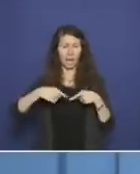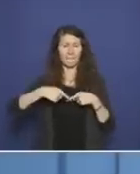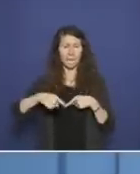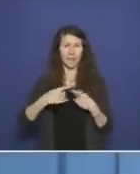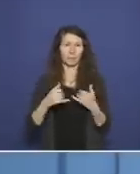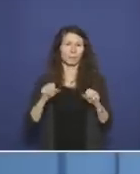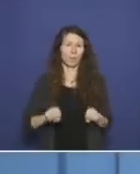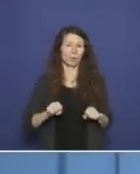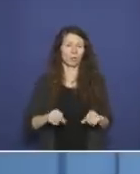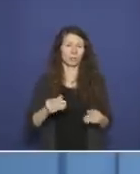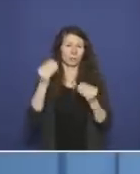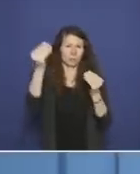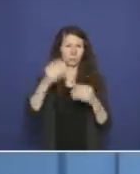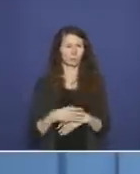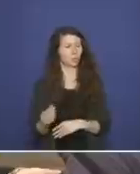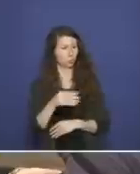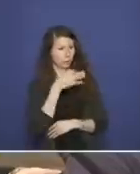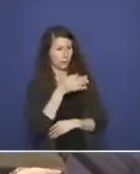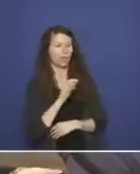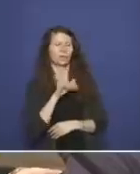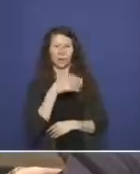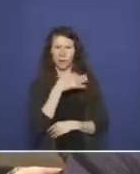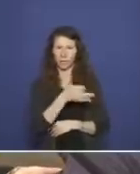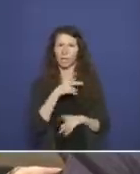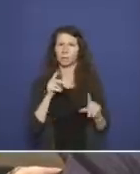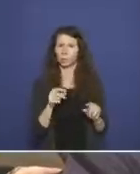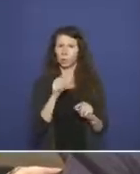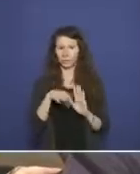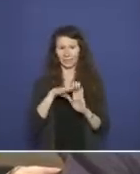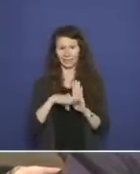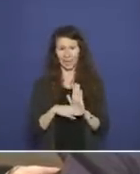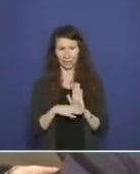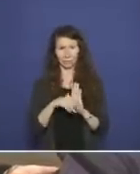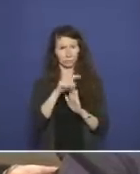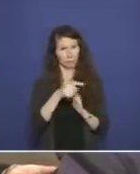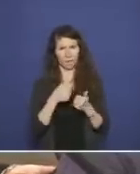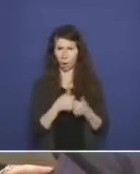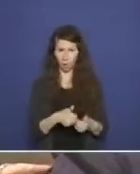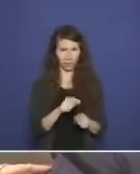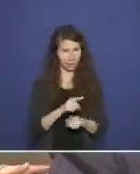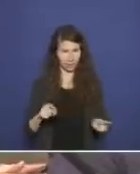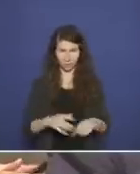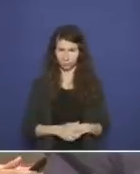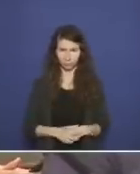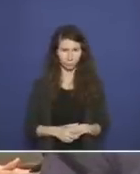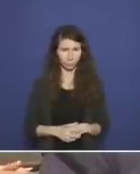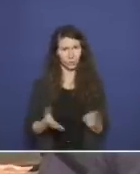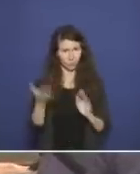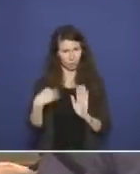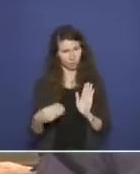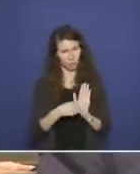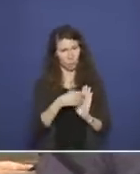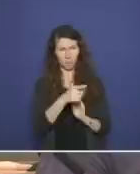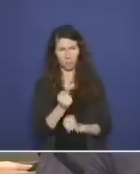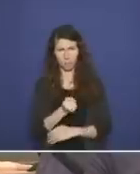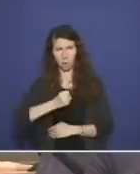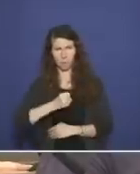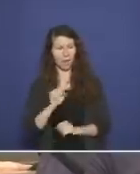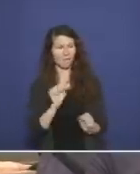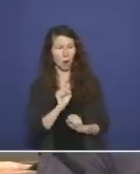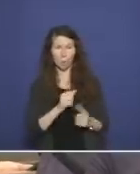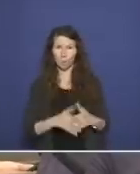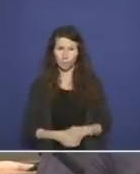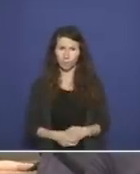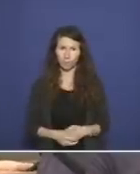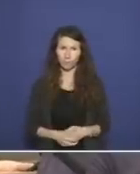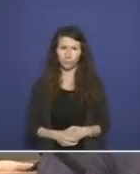vorgelegt. Zusatz, Herr Reitschuster? Nachfrage, das heißt, Sie haben also das Gesetz nicht eingehalten, was da vorgeschrieben ist. Warum halten Sie das Gesetz hier